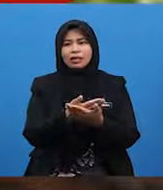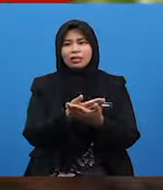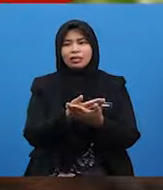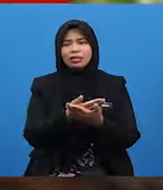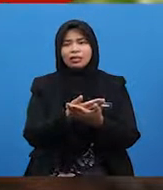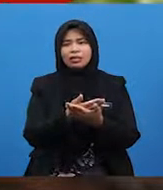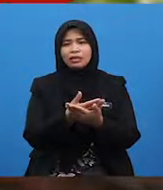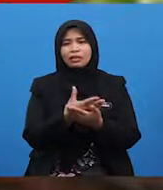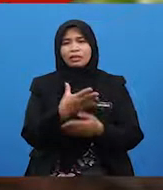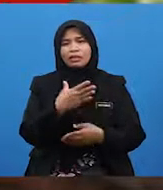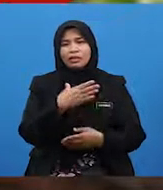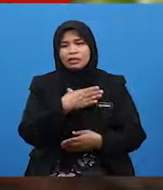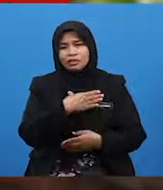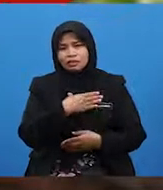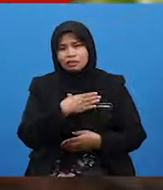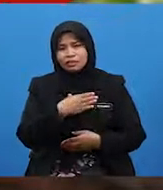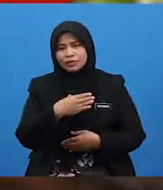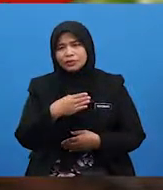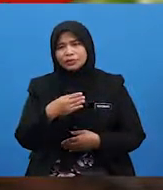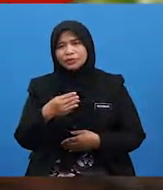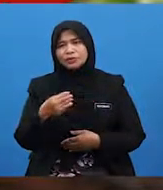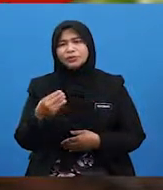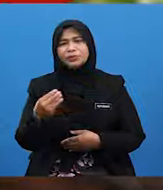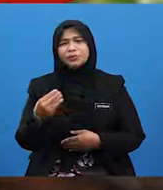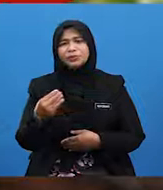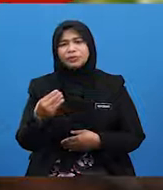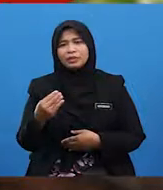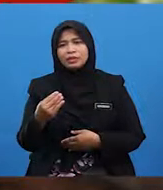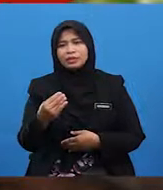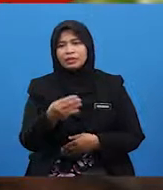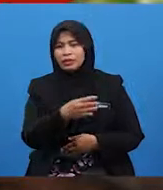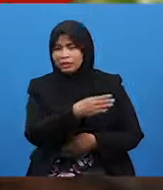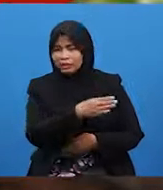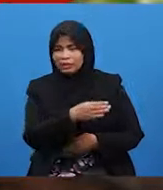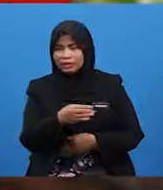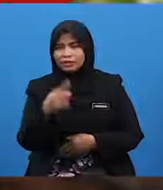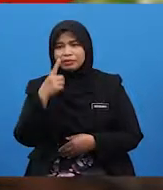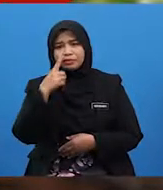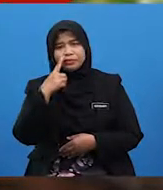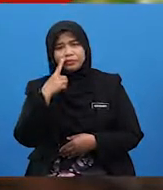suka dan duka.